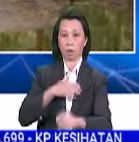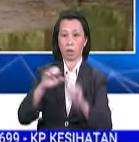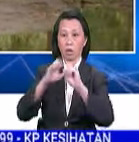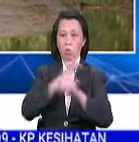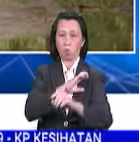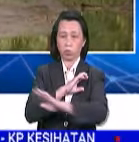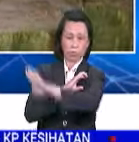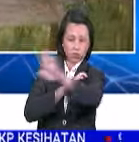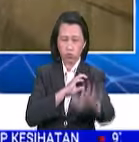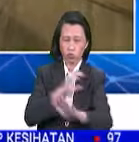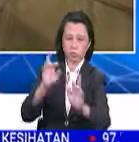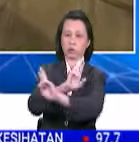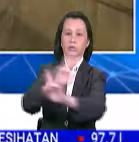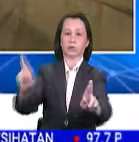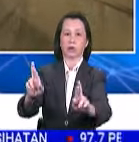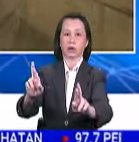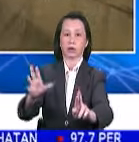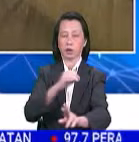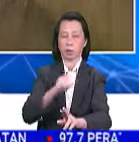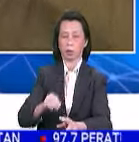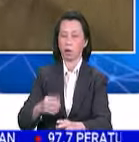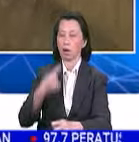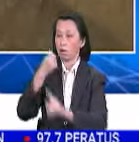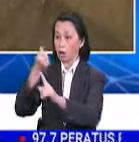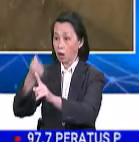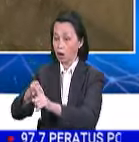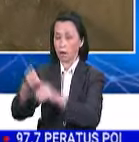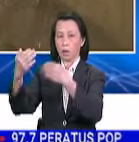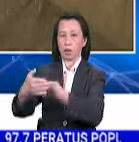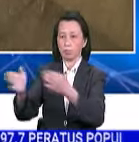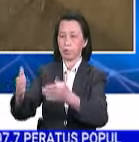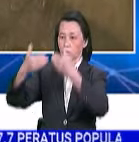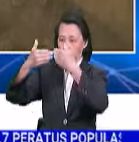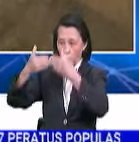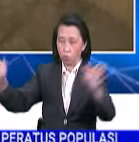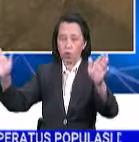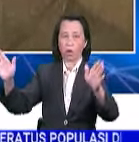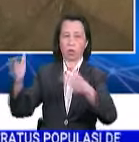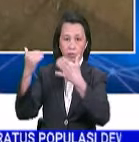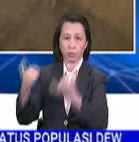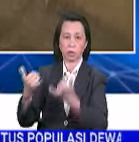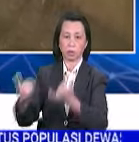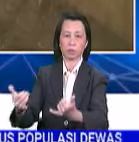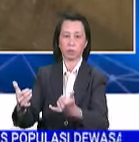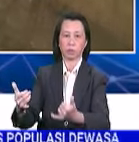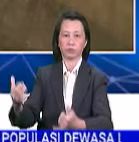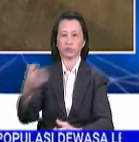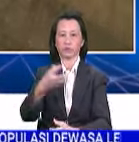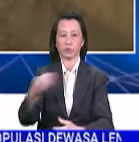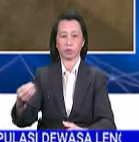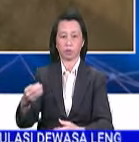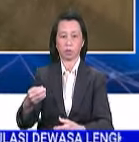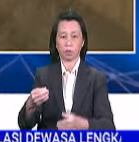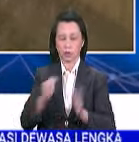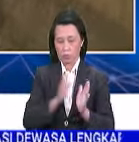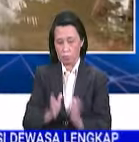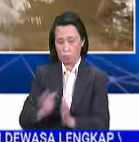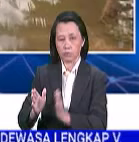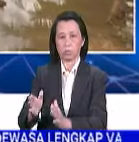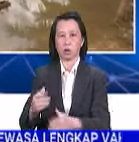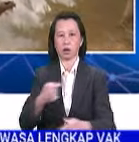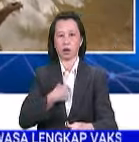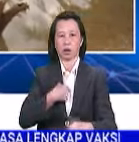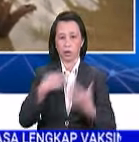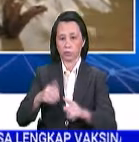dan telah mengarahkan juga supaya bilik gerakan full meaning dibuka serta-merta. Dan pengatur gerakan ini juga telah